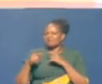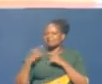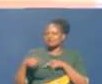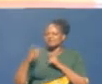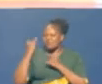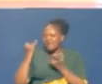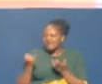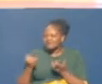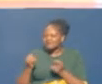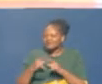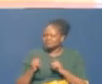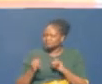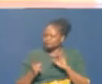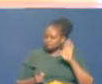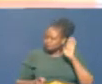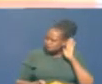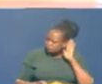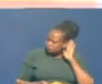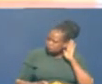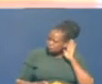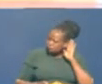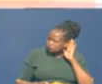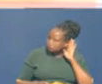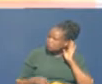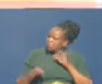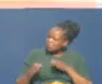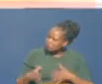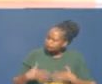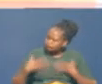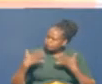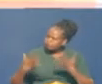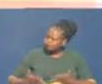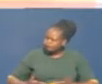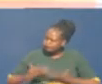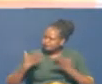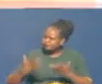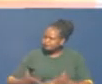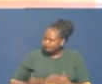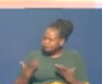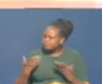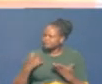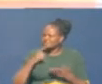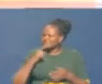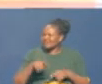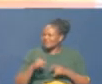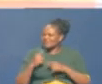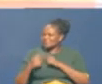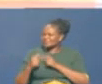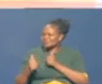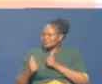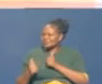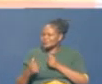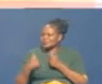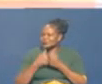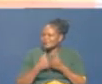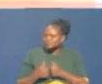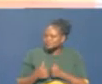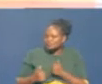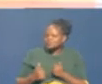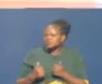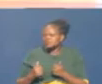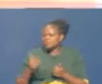unampa ile time ya kujieleza, ama huwa wakati ya kujieleza akueleze yale mambo ambayo amefanya afikie pale.